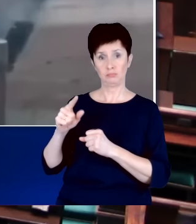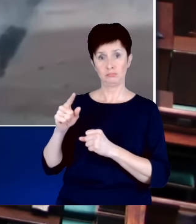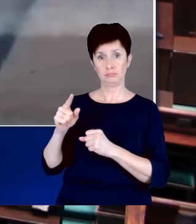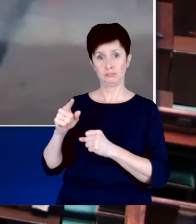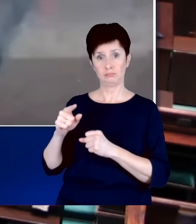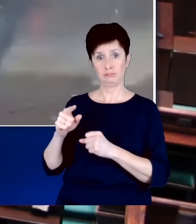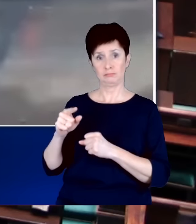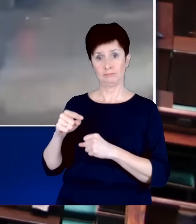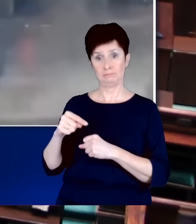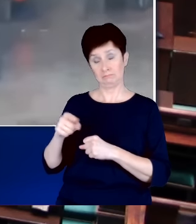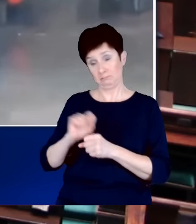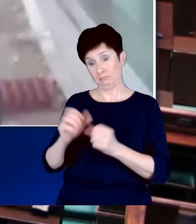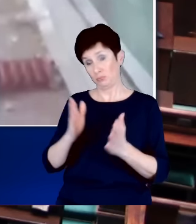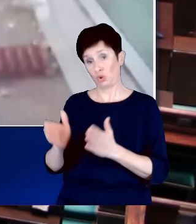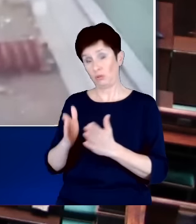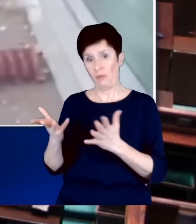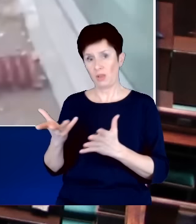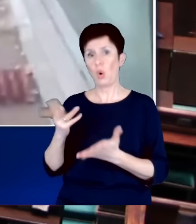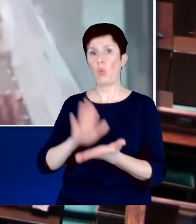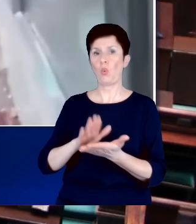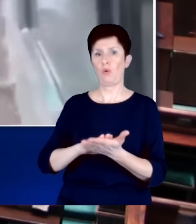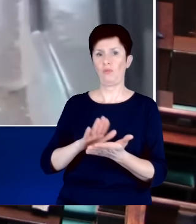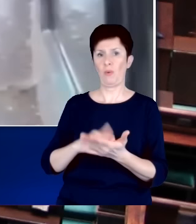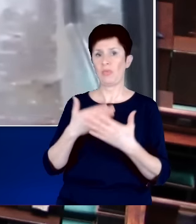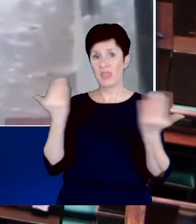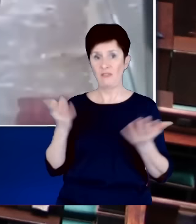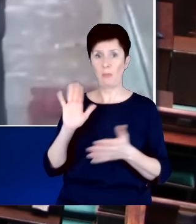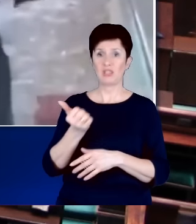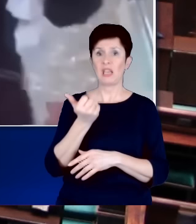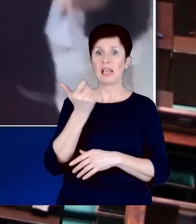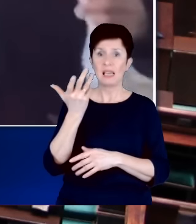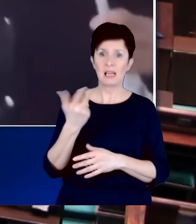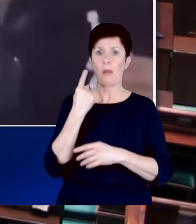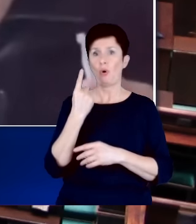przygotowywana jest uchwała, bo nie wiem, czy ich będzie kilka, czy będzie jedna,